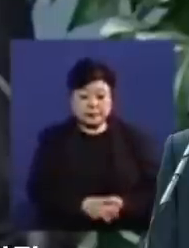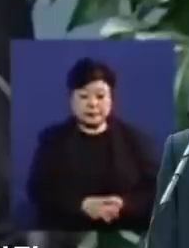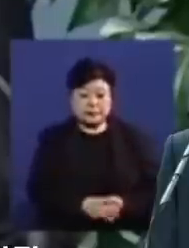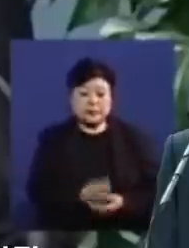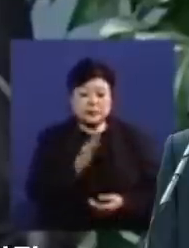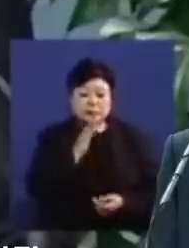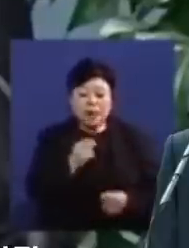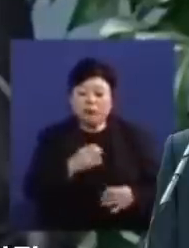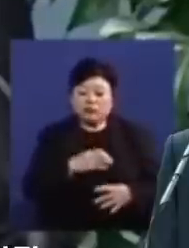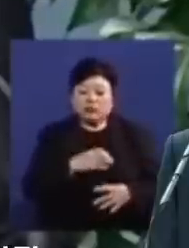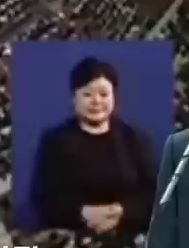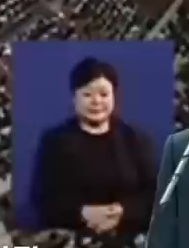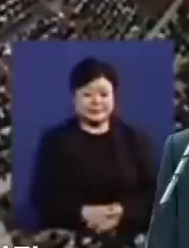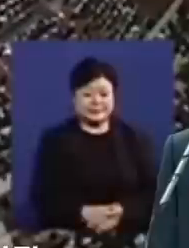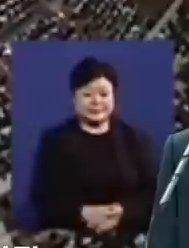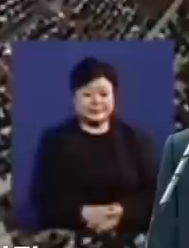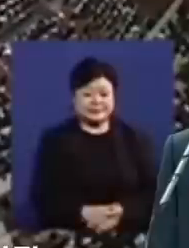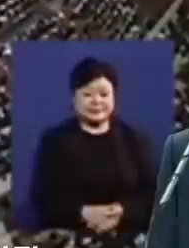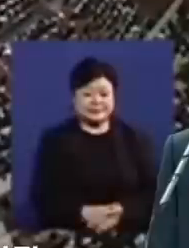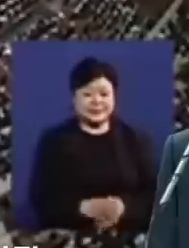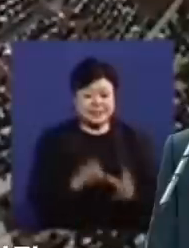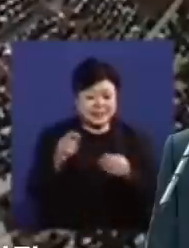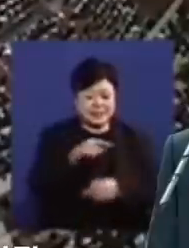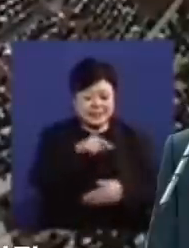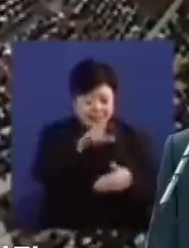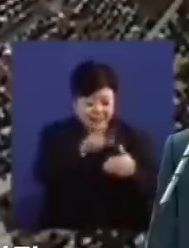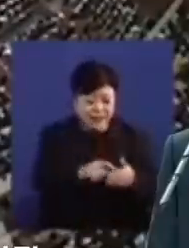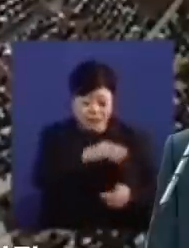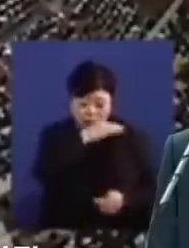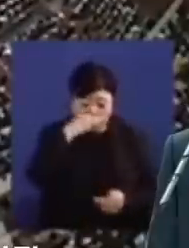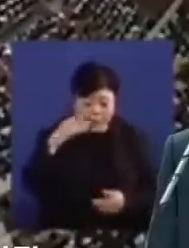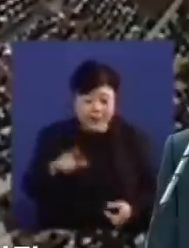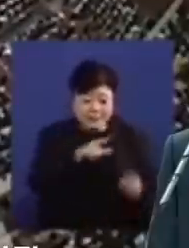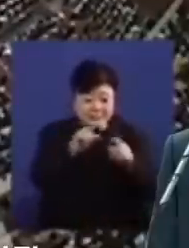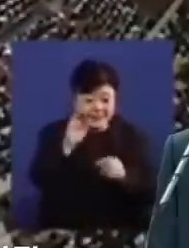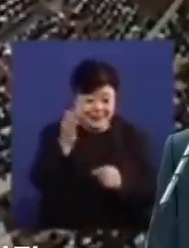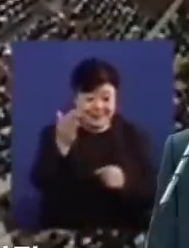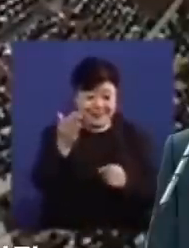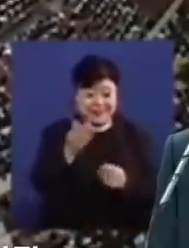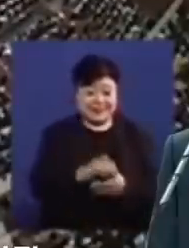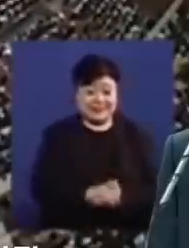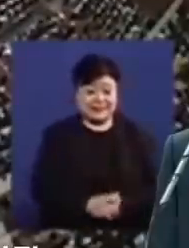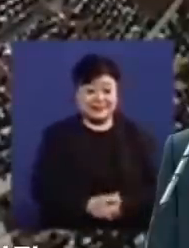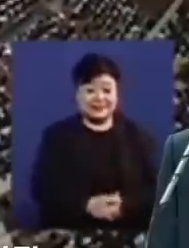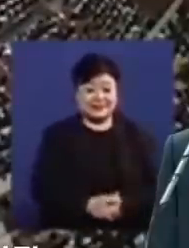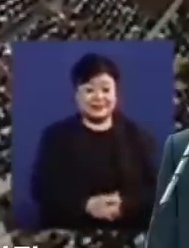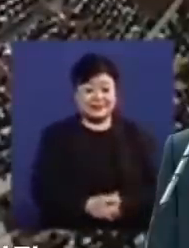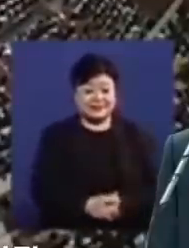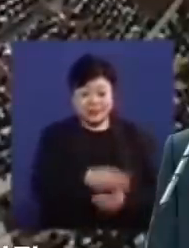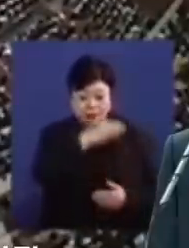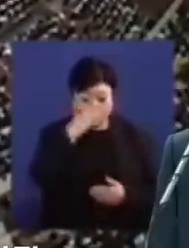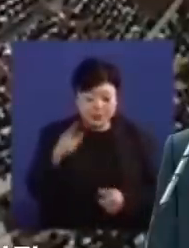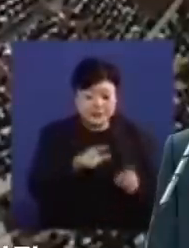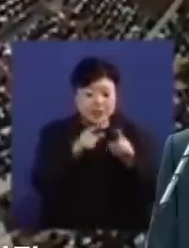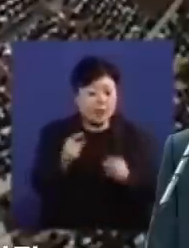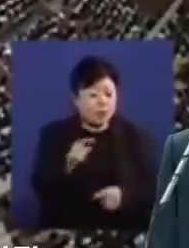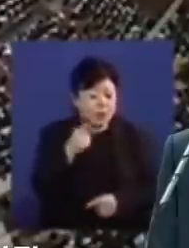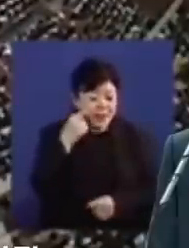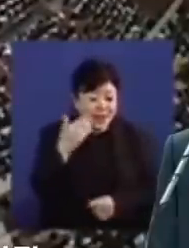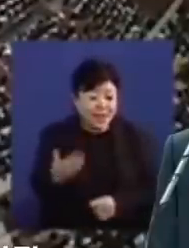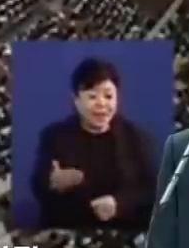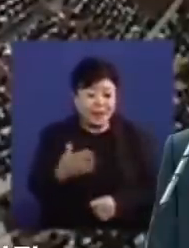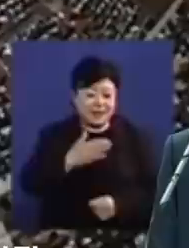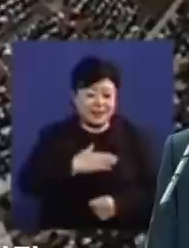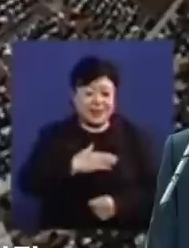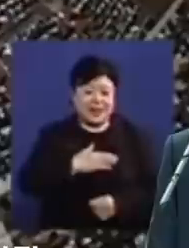참 무서운 사람들인 것입니다. 우리가 이 세상에 살면서 올바른 삶을 살아야 되는데 올바른 삶이 뭐냐?